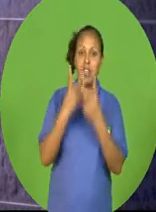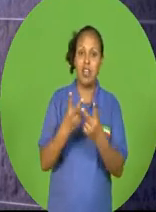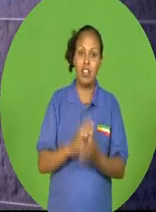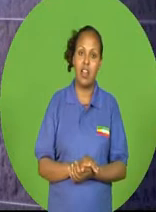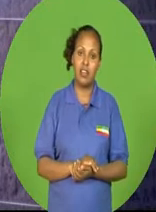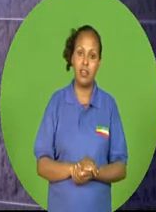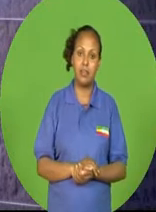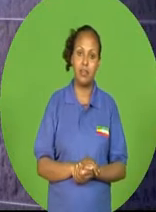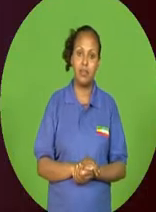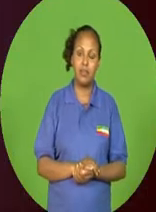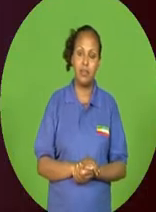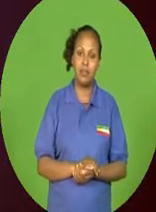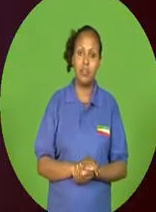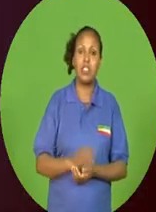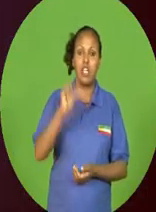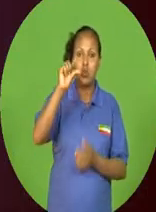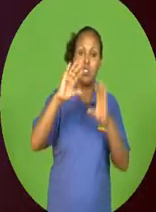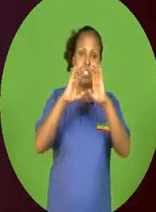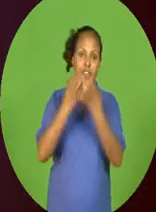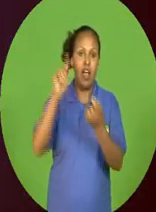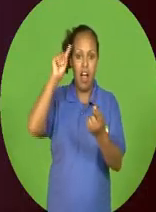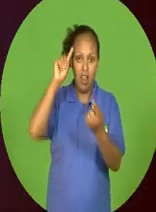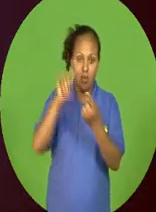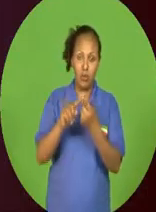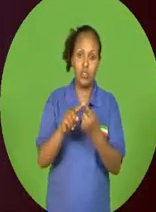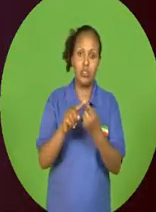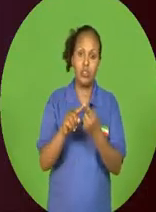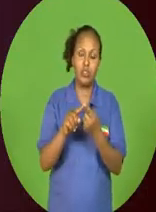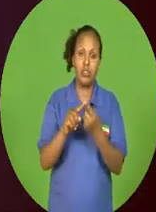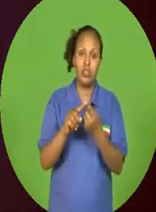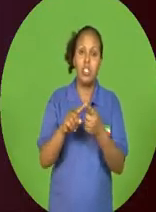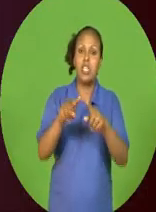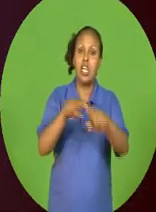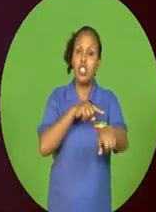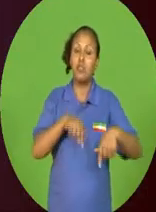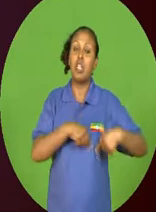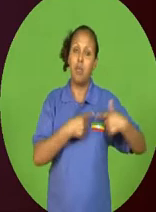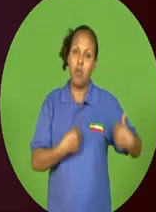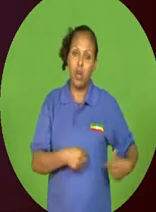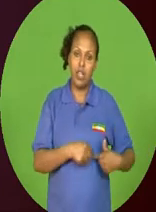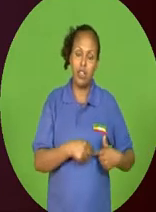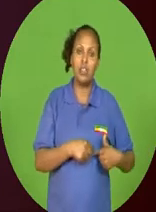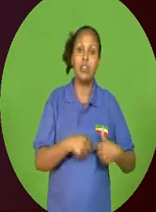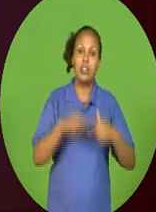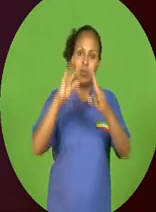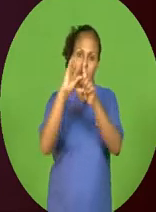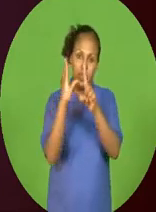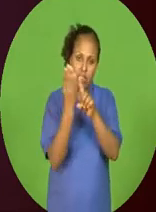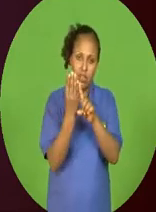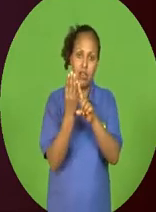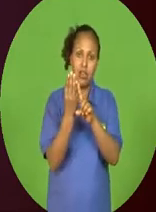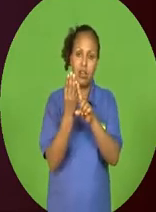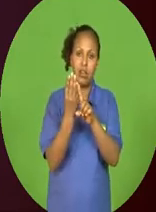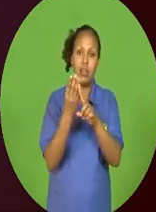ማሳያው እንመለከታለን። የንዑስ ክፍሉ አላማዎች የረጅም ልቦለድ